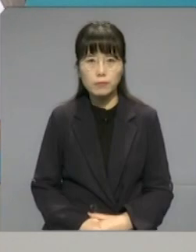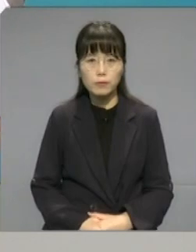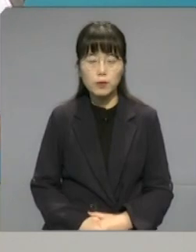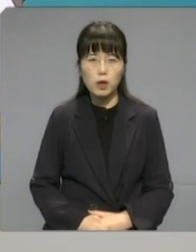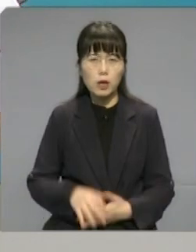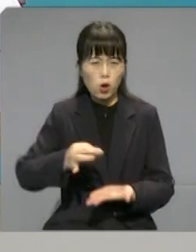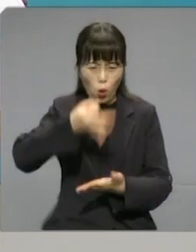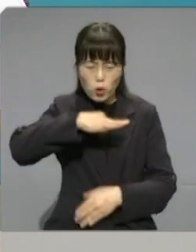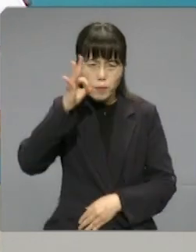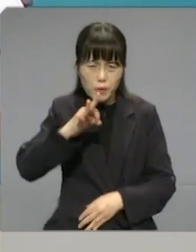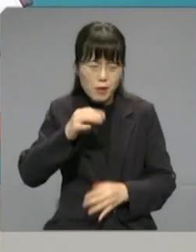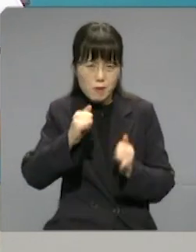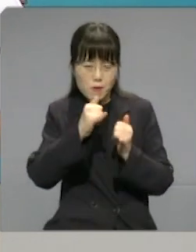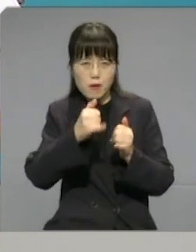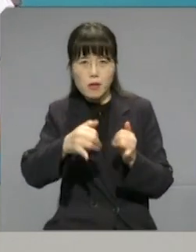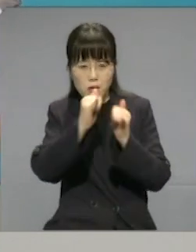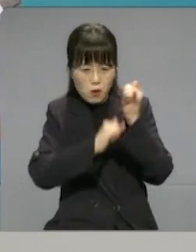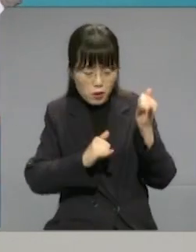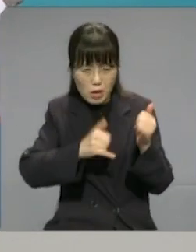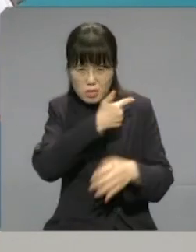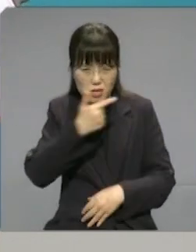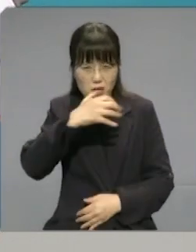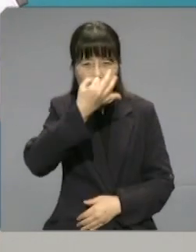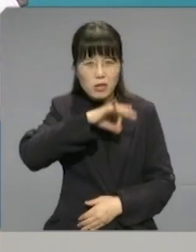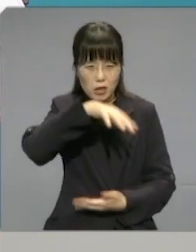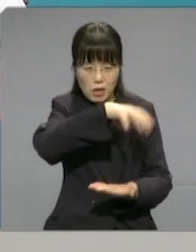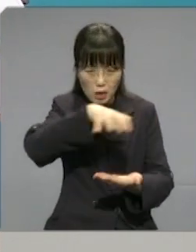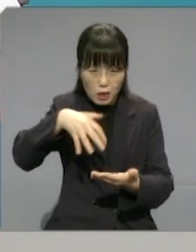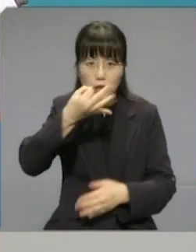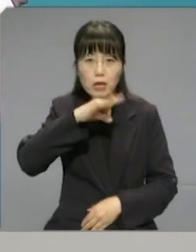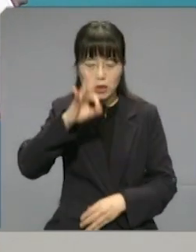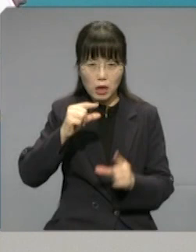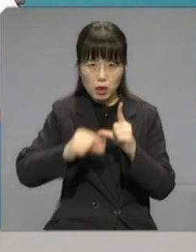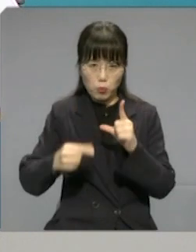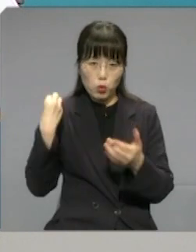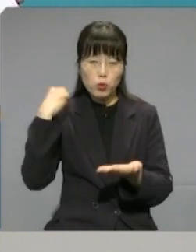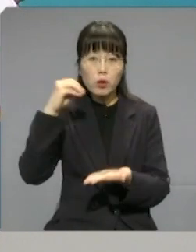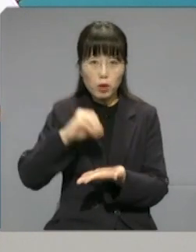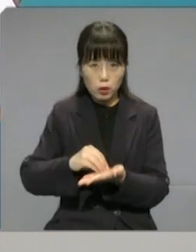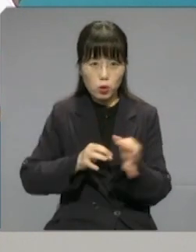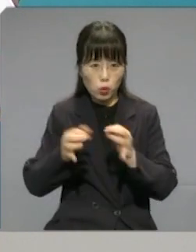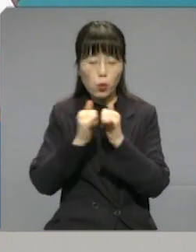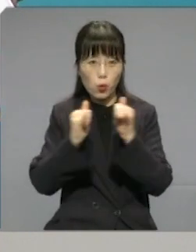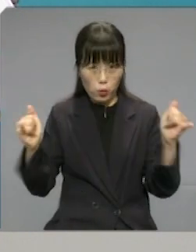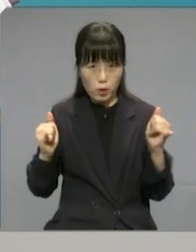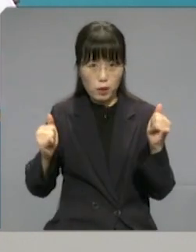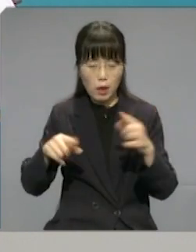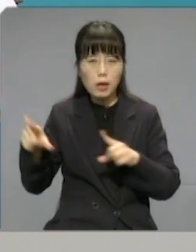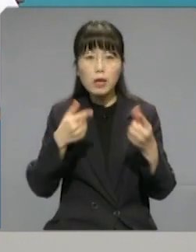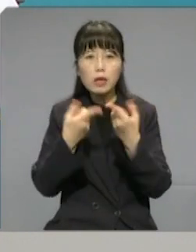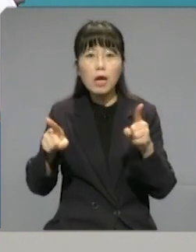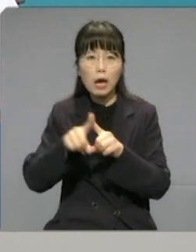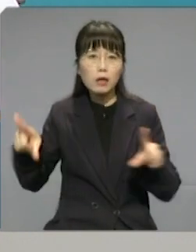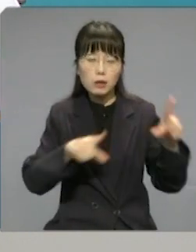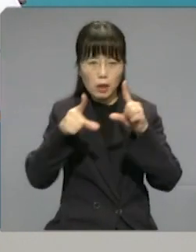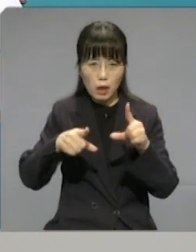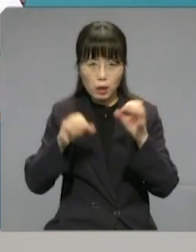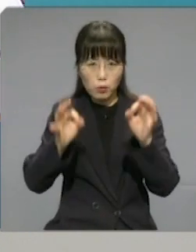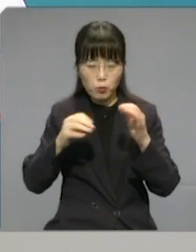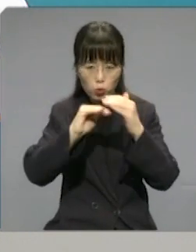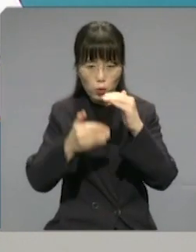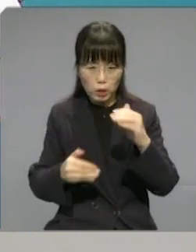고금리로 역대급 이익을 거둔 은행들이이자 일부를 자영업자 등에게 돌려주는 상생 금융 안이 다음 달 5일